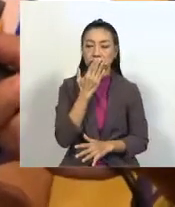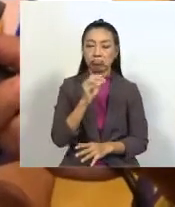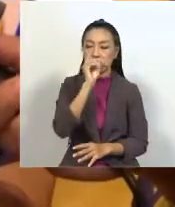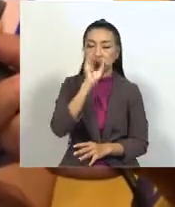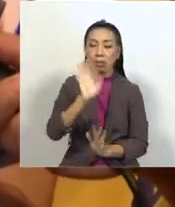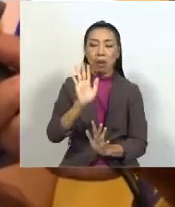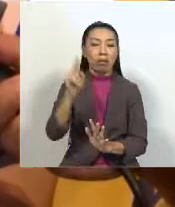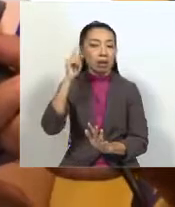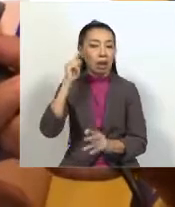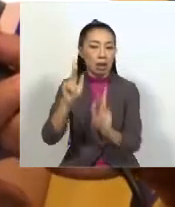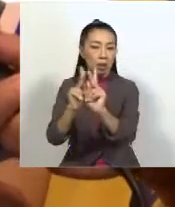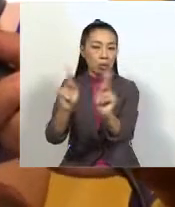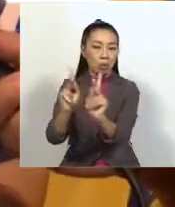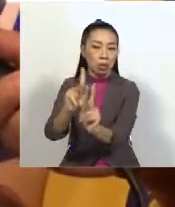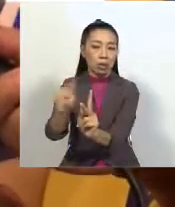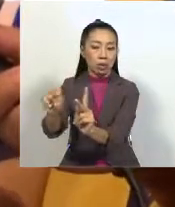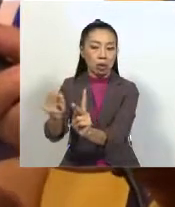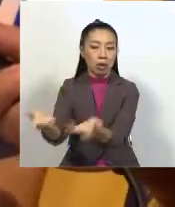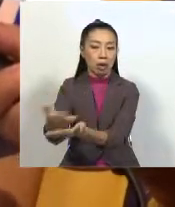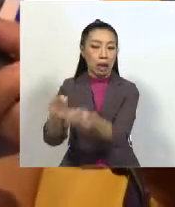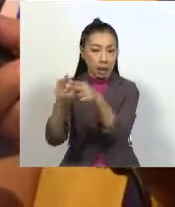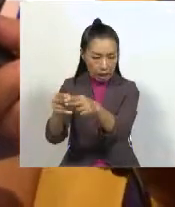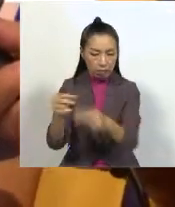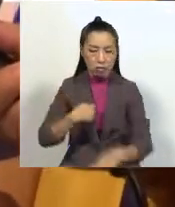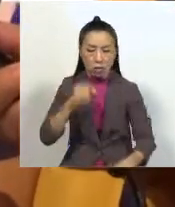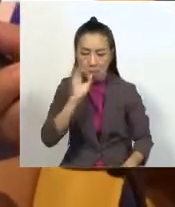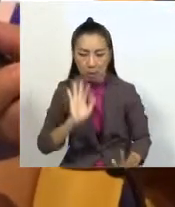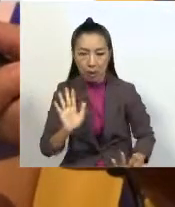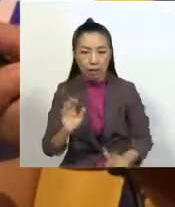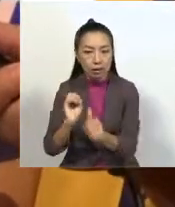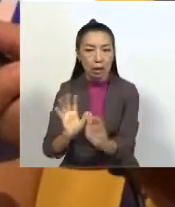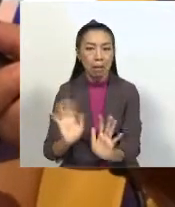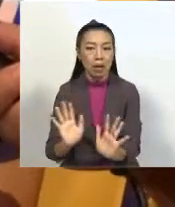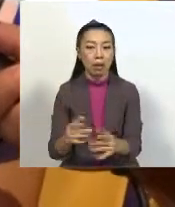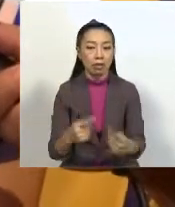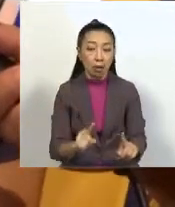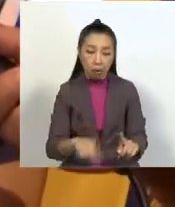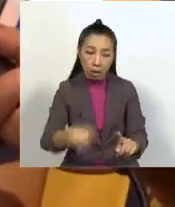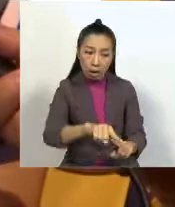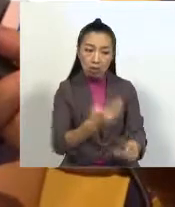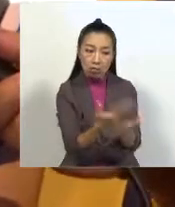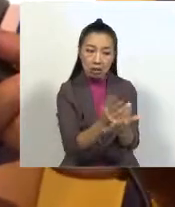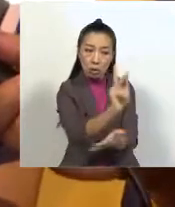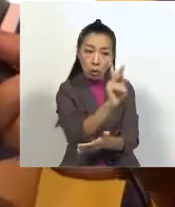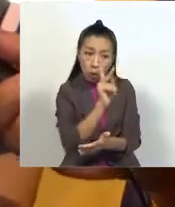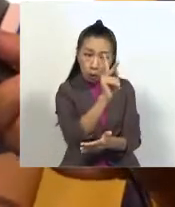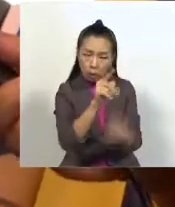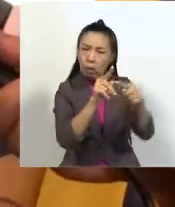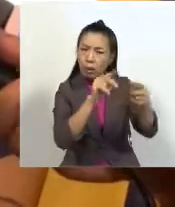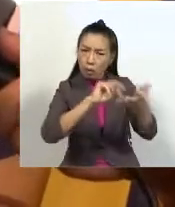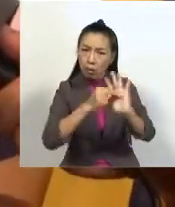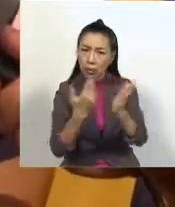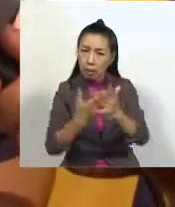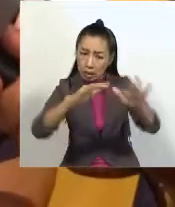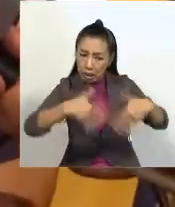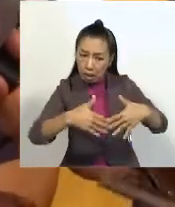ส่วนในกฎหมายและทางบัญชีกำหนดเรื่องเงินกู้ถือเป็นรายได้หรือไม่อยู่ที่กกต.จะยึดหลักการใดและมี